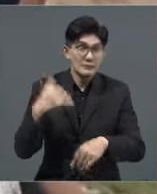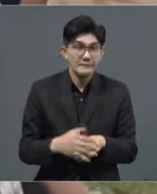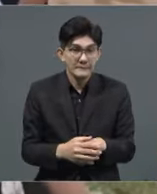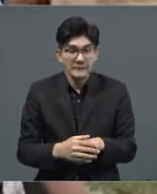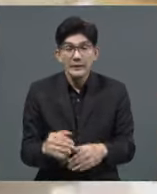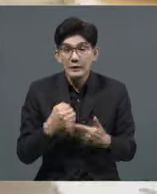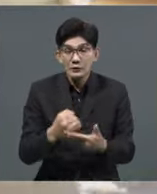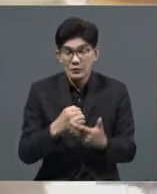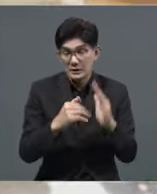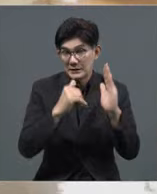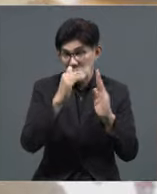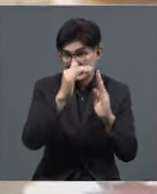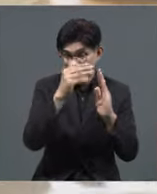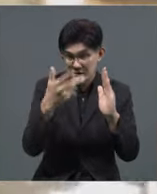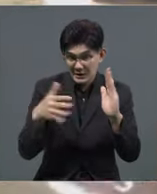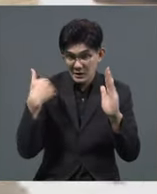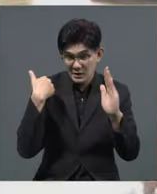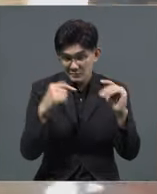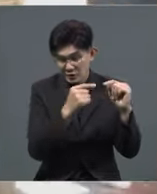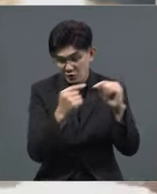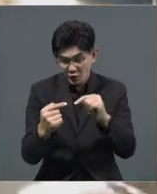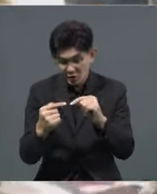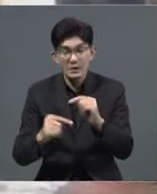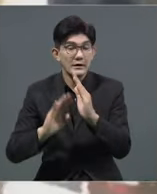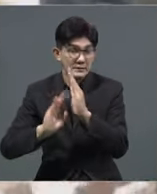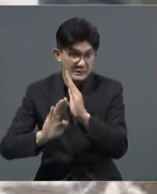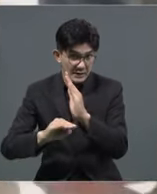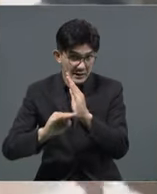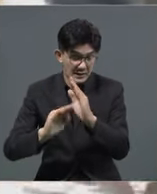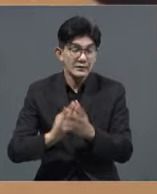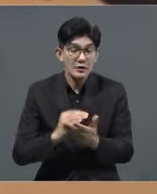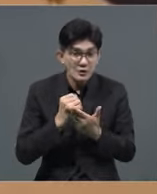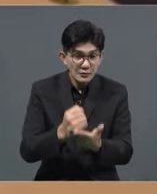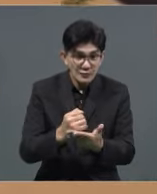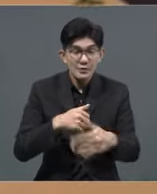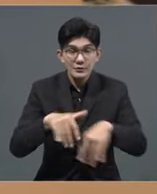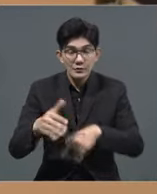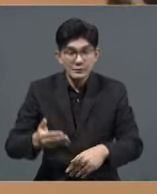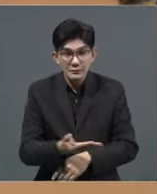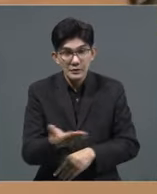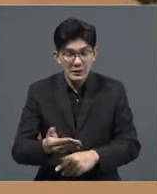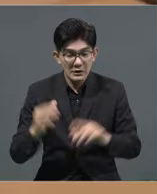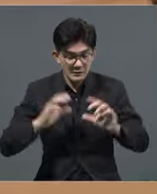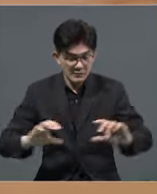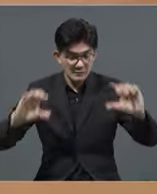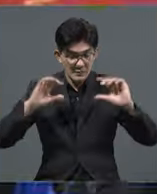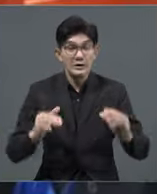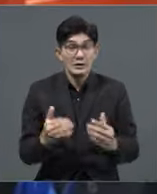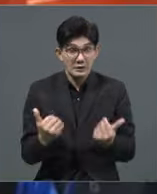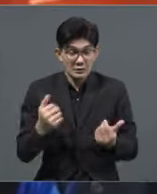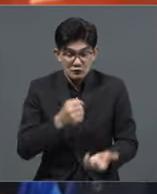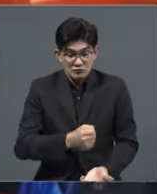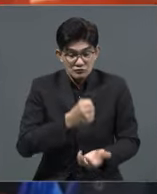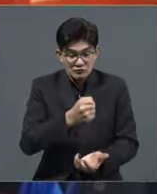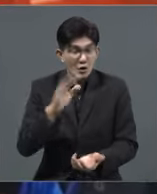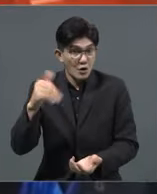อยตั้งแต่ภาคเหนือแล้วก็มาตอนนี้เห็นว่าระดมมาภาคอีสานมาหาพี่หาน้องมาซอยน้องพี่น้องบ้านเฮารัฐบาลเองตอนนี้ก็เอาถุงยังชีพ